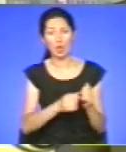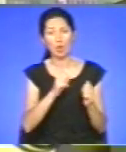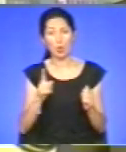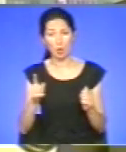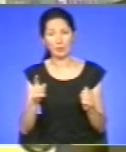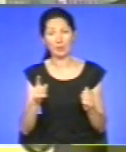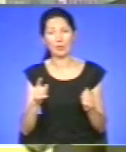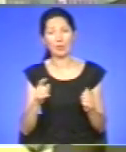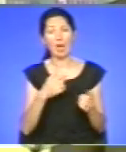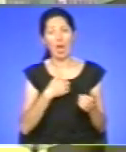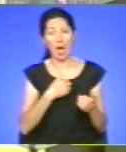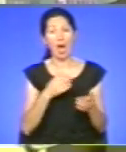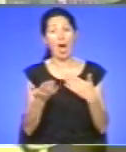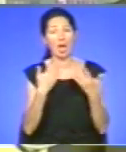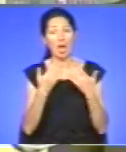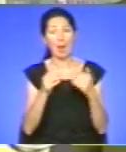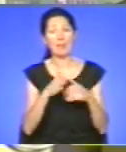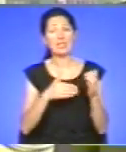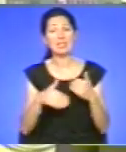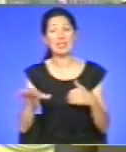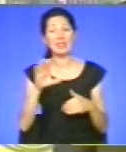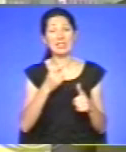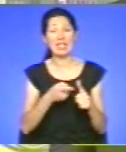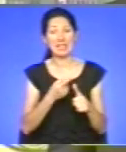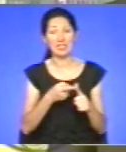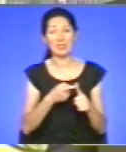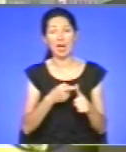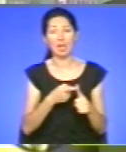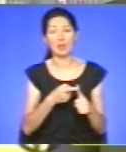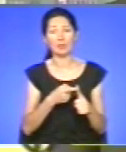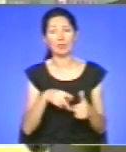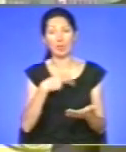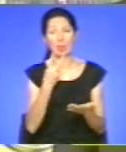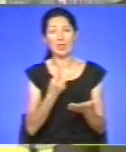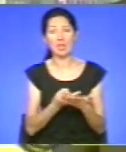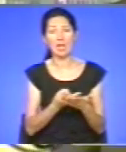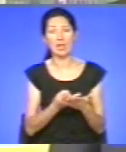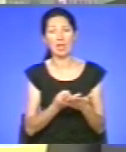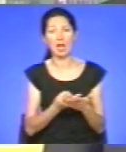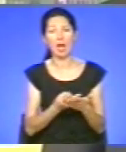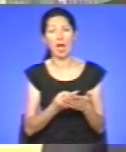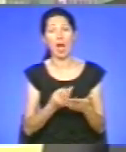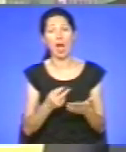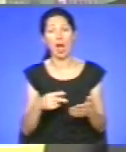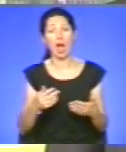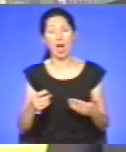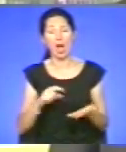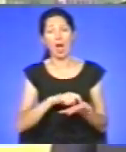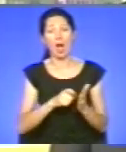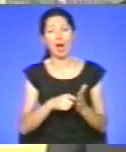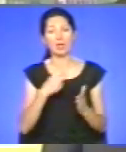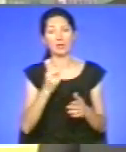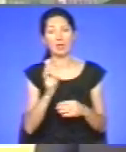застройщиків спілкувався, і практично всі назвали показателі ввода жилля 2012 року,